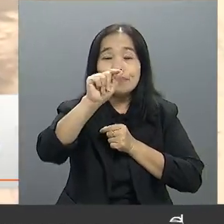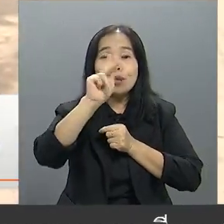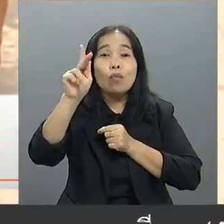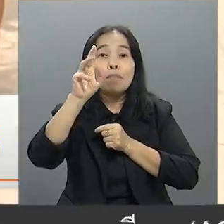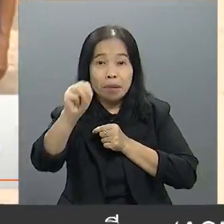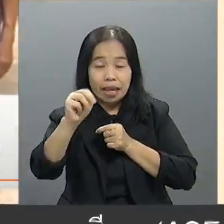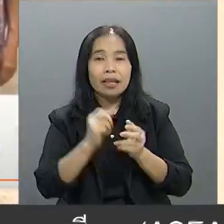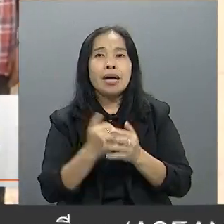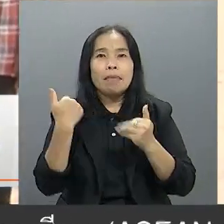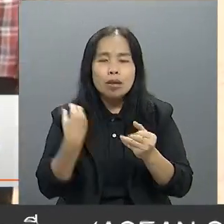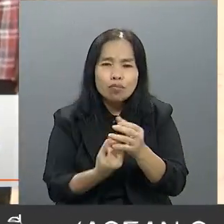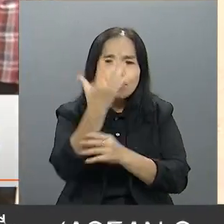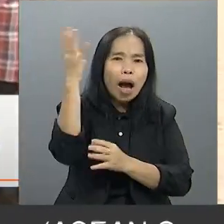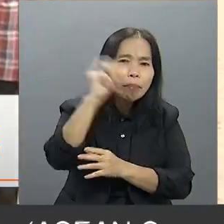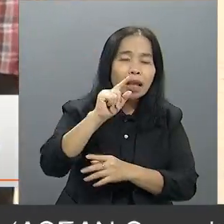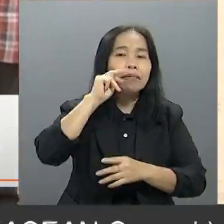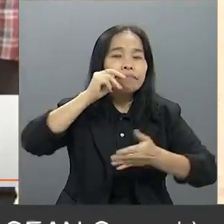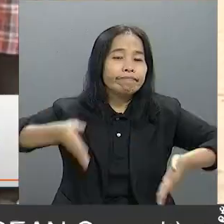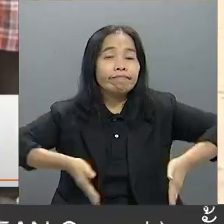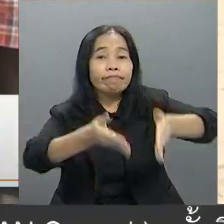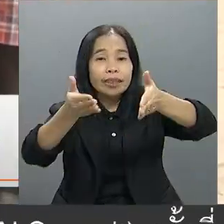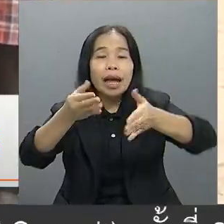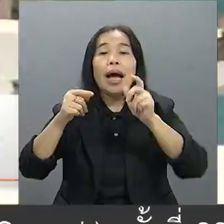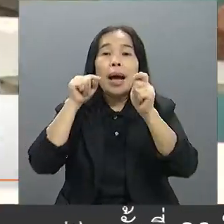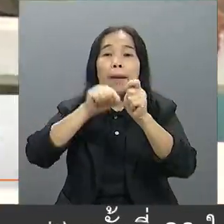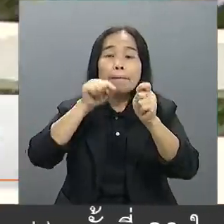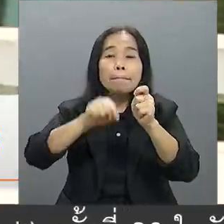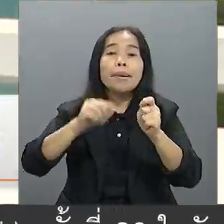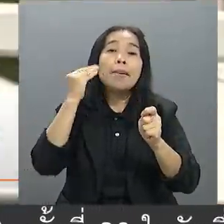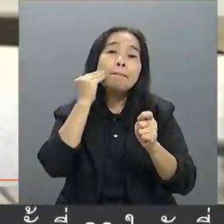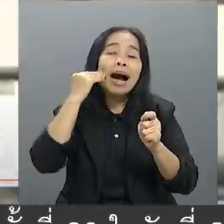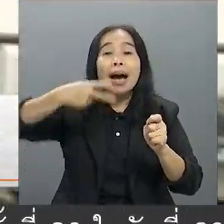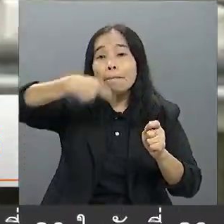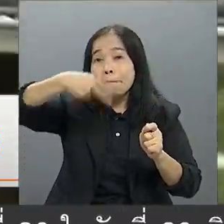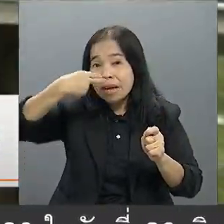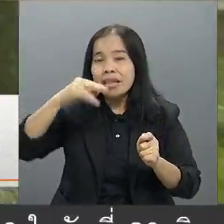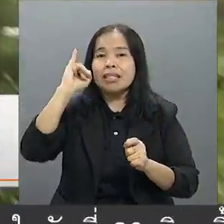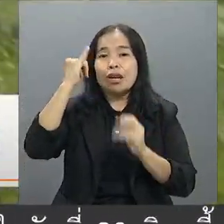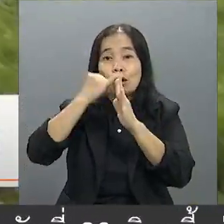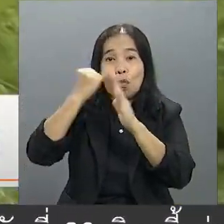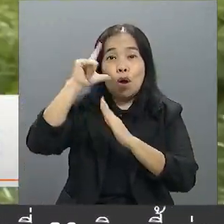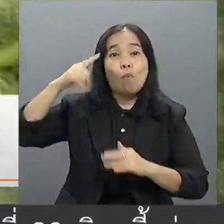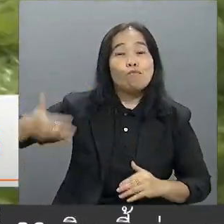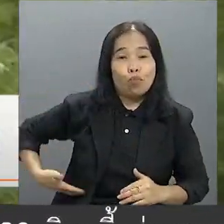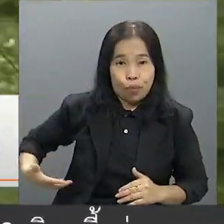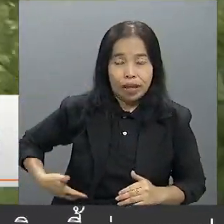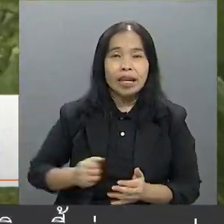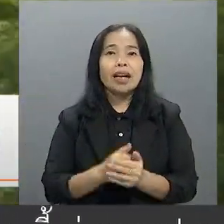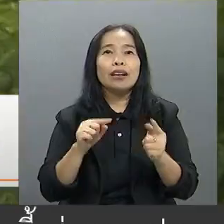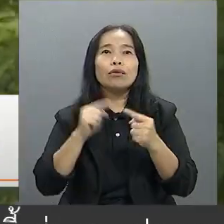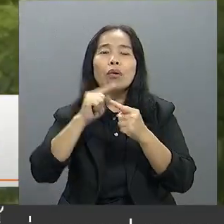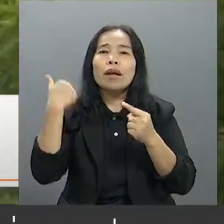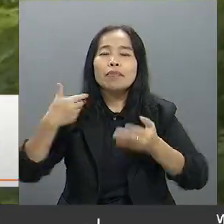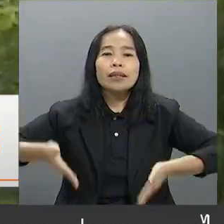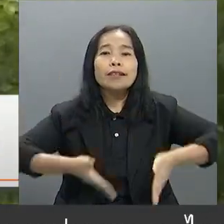ำเนิดมาจากคลองในพื้นที่อำเภอบ้านหมี่เนี่ยค่ะมันไหลมารวมกับแม่น้ำลพบุรีที่วัดมณีชลขันธ์อ